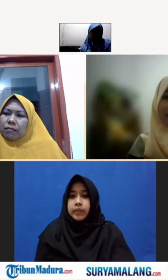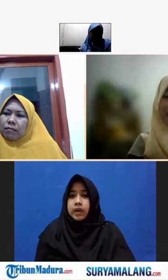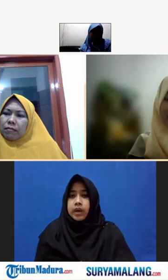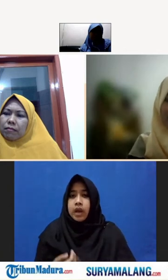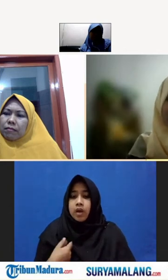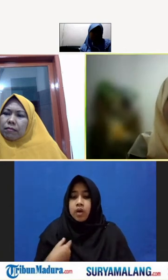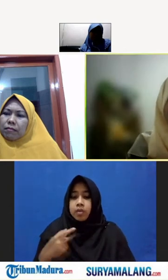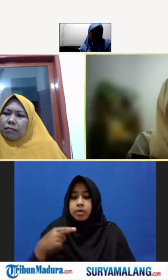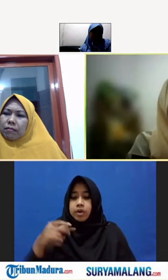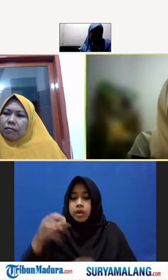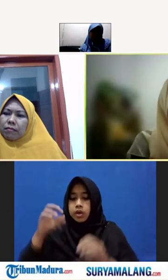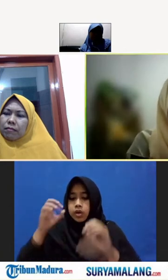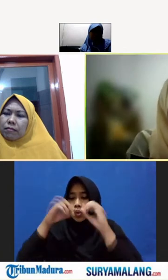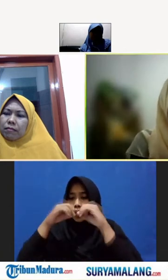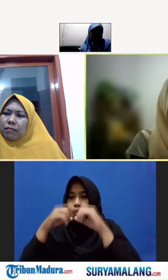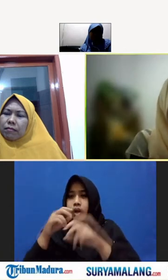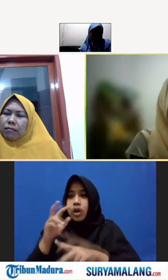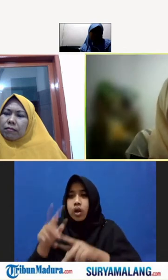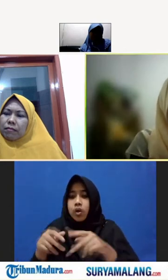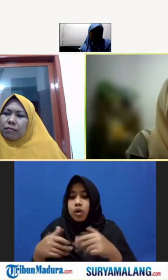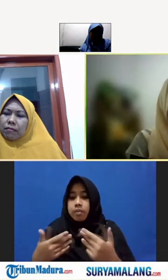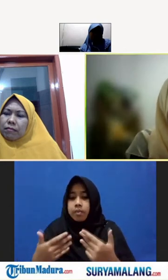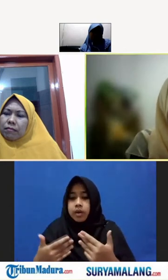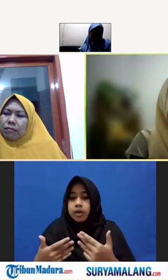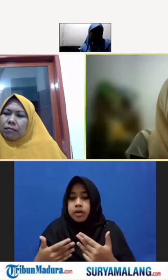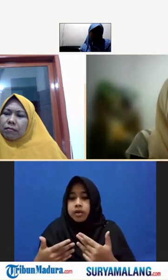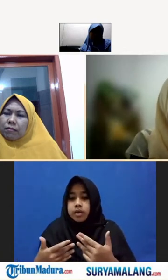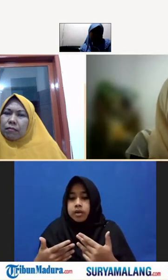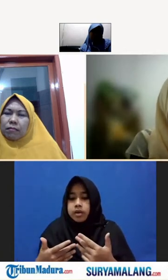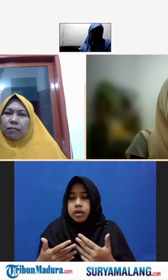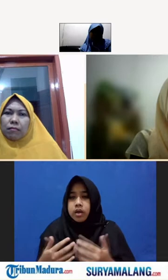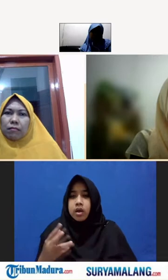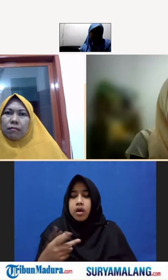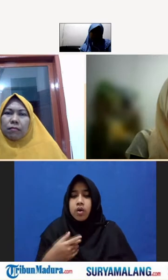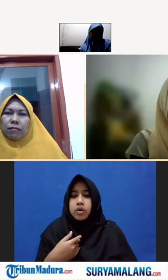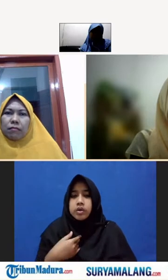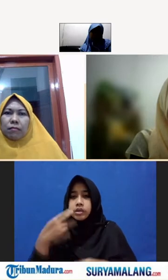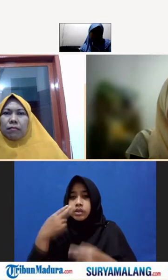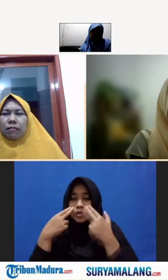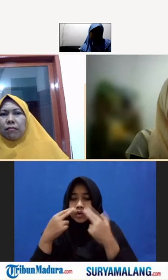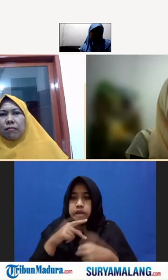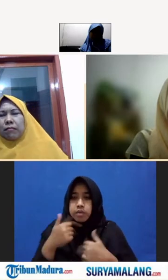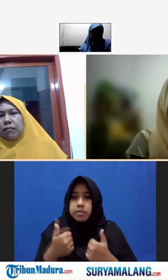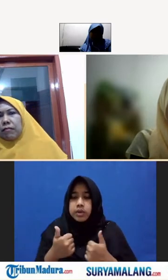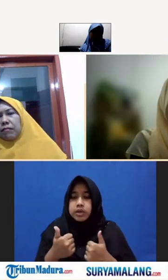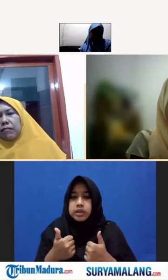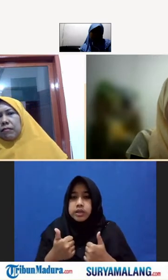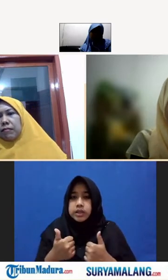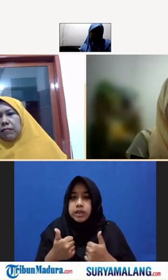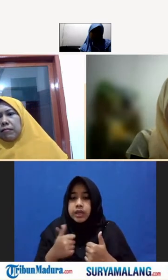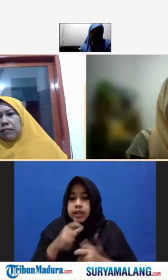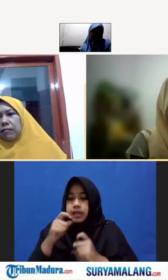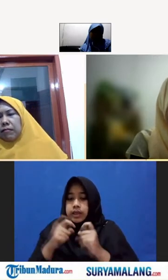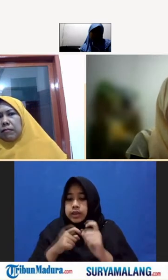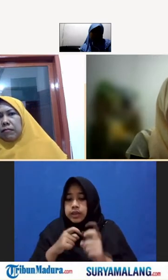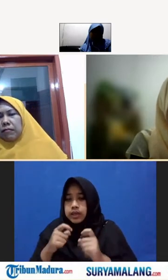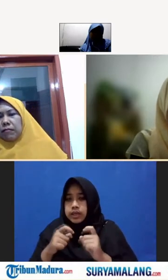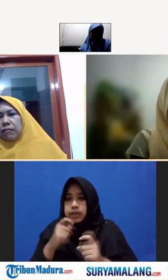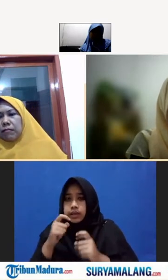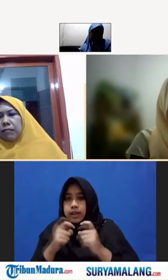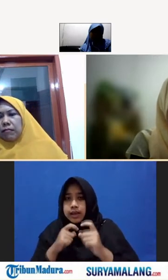Kalau Bu, kalau sensori itu kan kita bisa tanya ke dokter